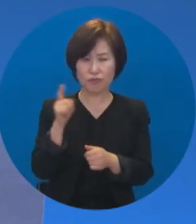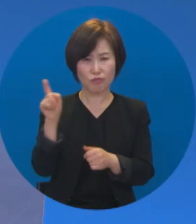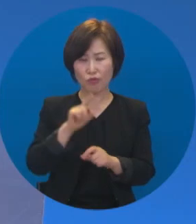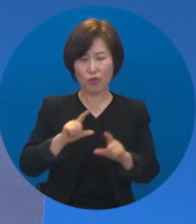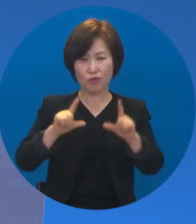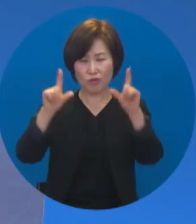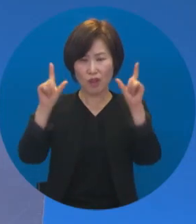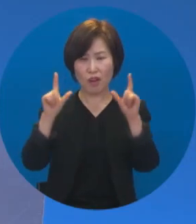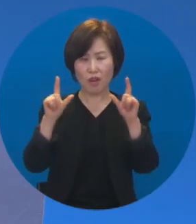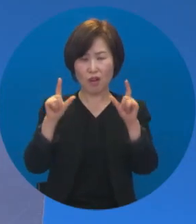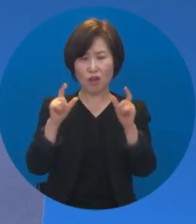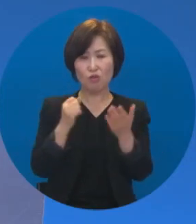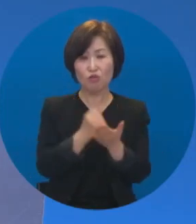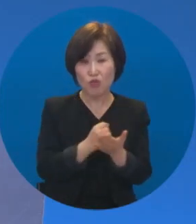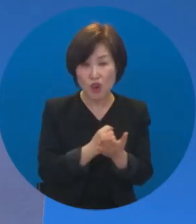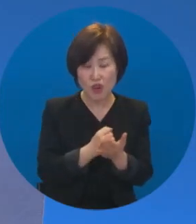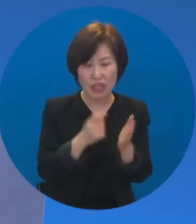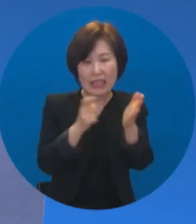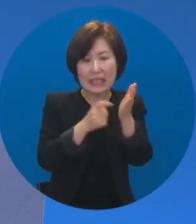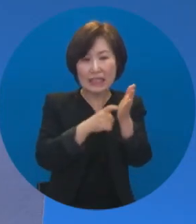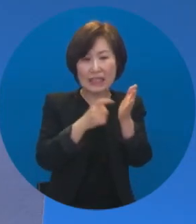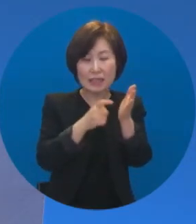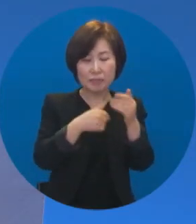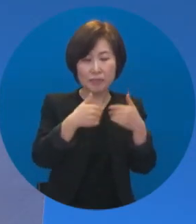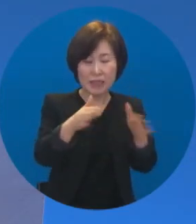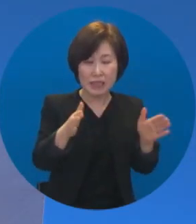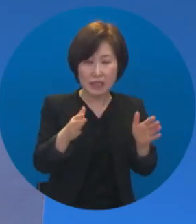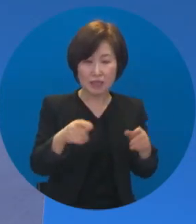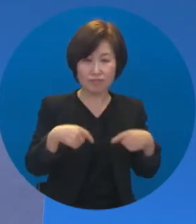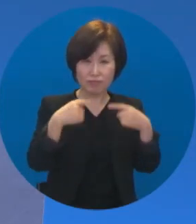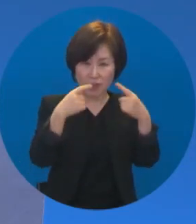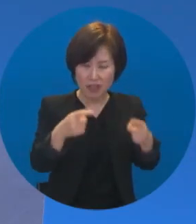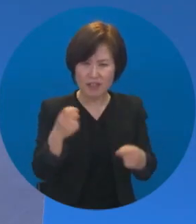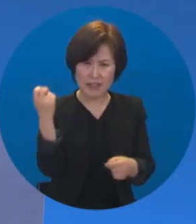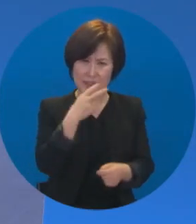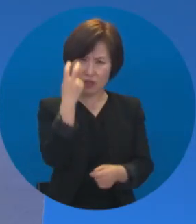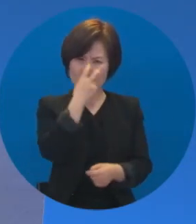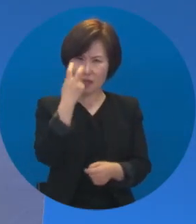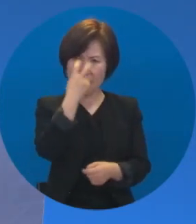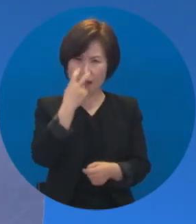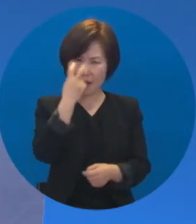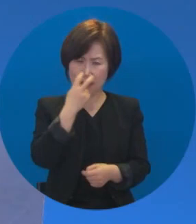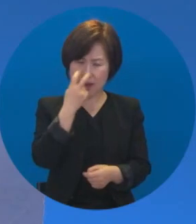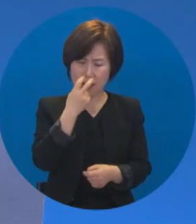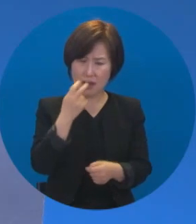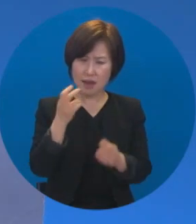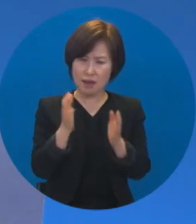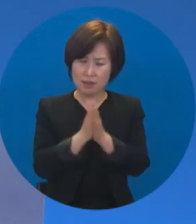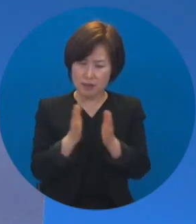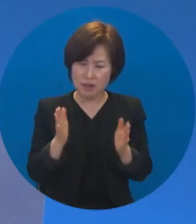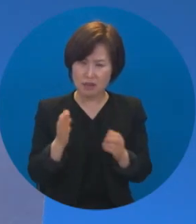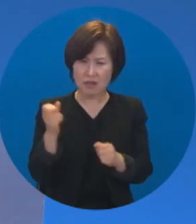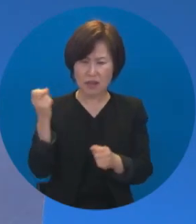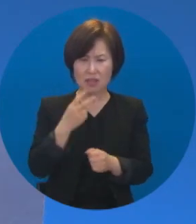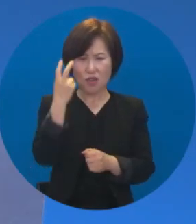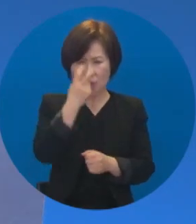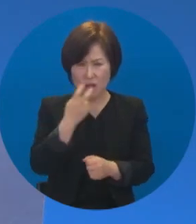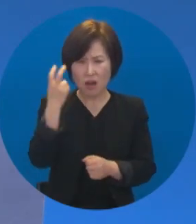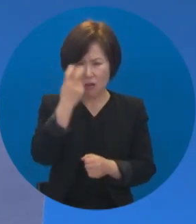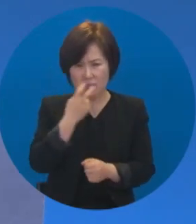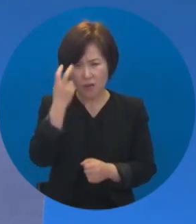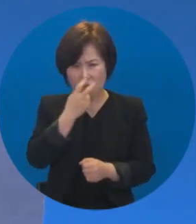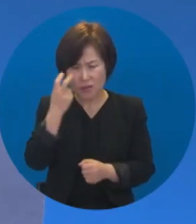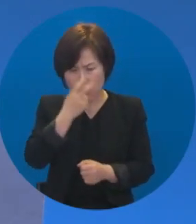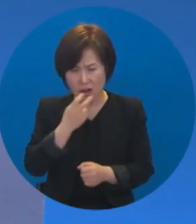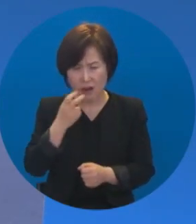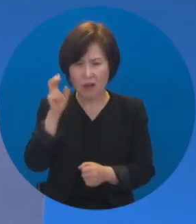기회에 응급실에 가게 되었고, 거기에서 다시 와서 검사해라, 조금 더 검사하자 하고 나서